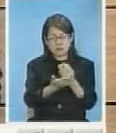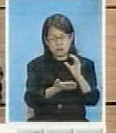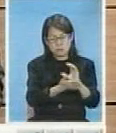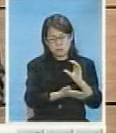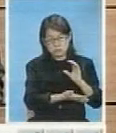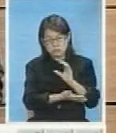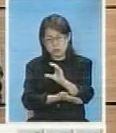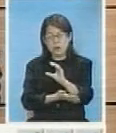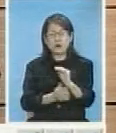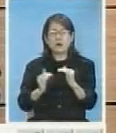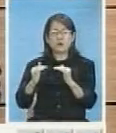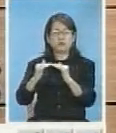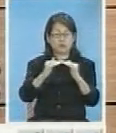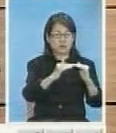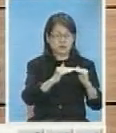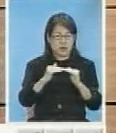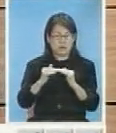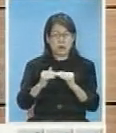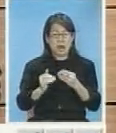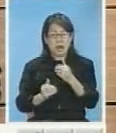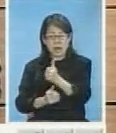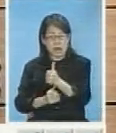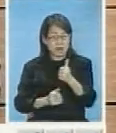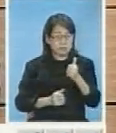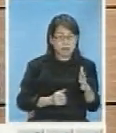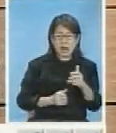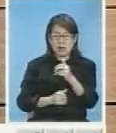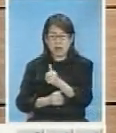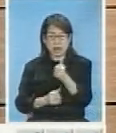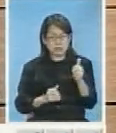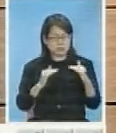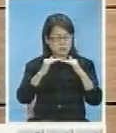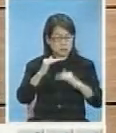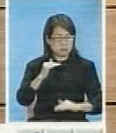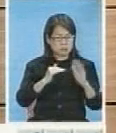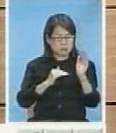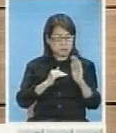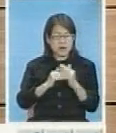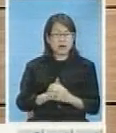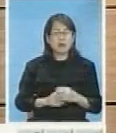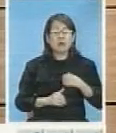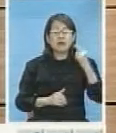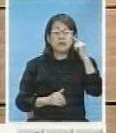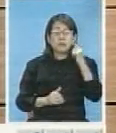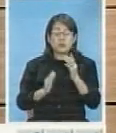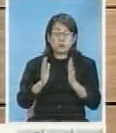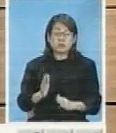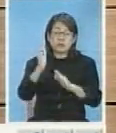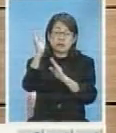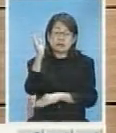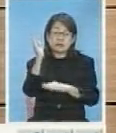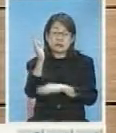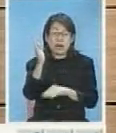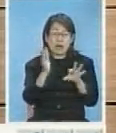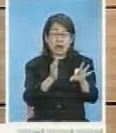ธรรมด้วยอย่าเลือกปฏิบัติอย่าคิดว่าพี่น้องคนภาคใต้ไม่ได้เลิกพรรครัฐบาลท่